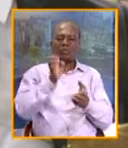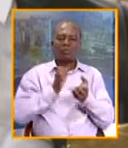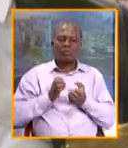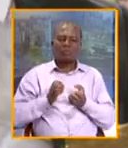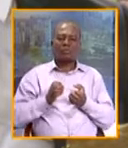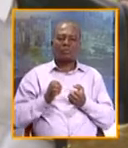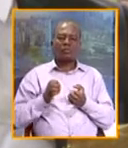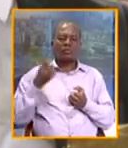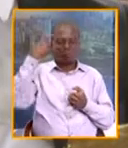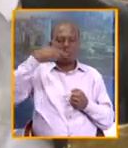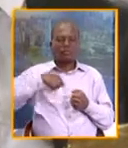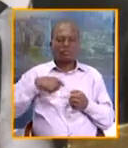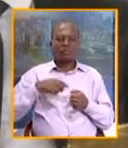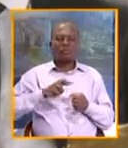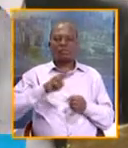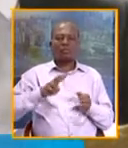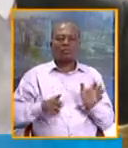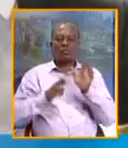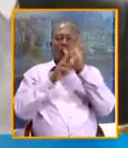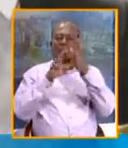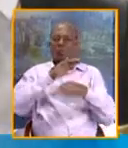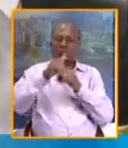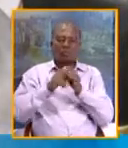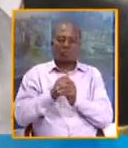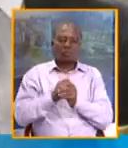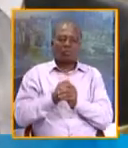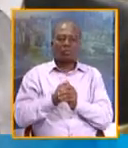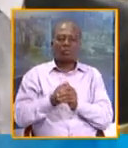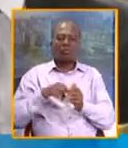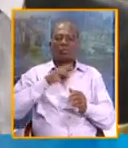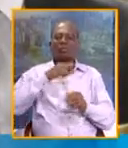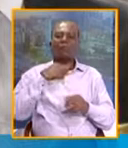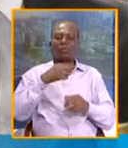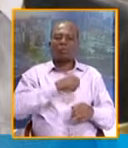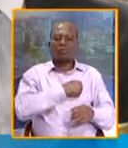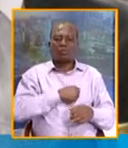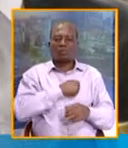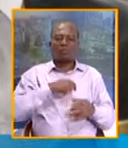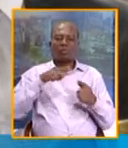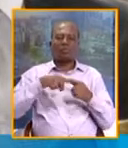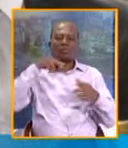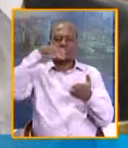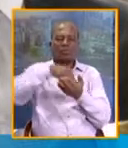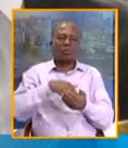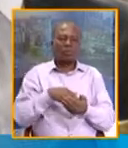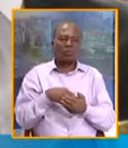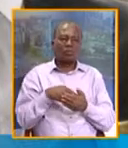vous présente toutes mes condoléances vous diriez à court et à quoi nous